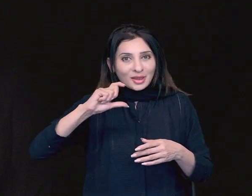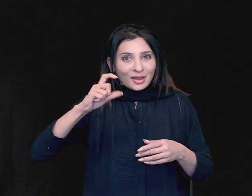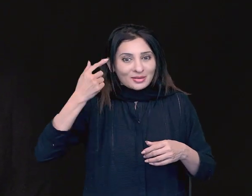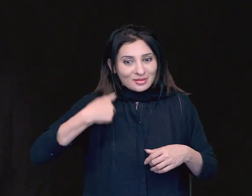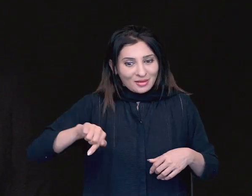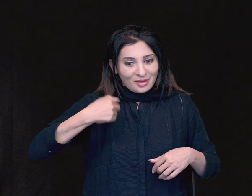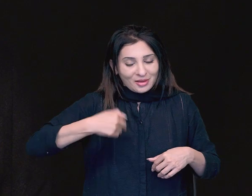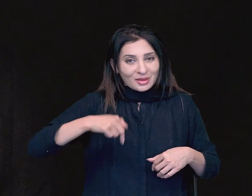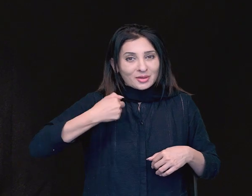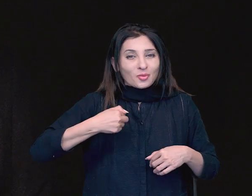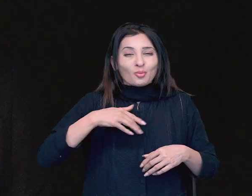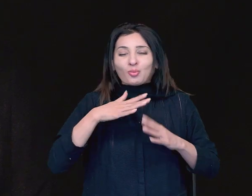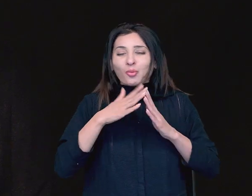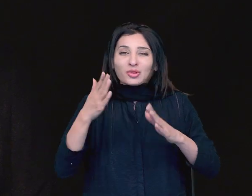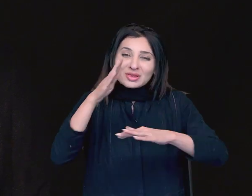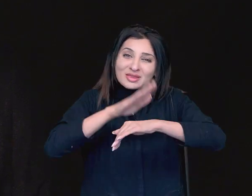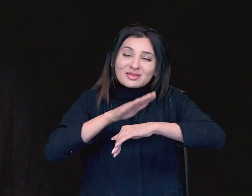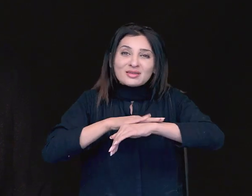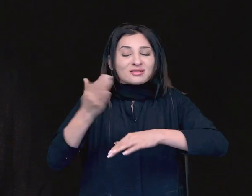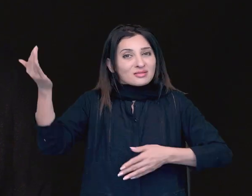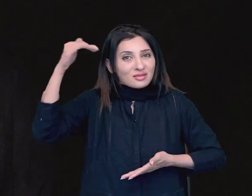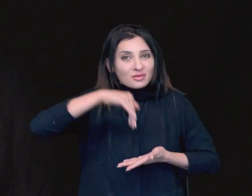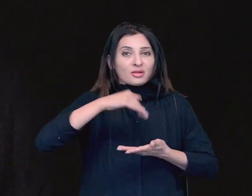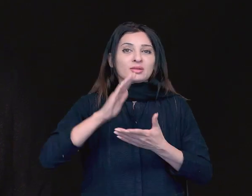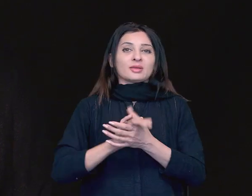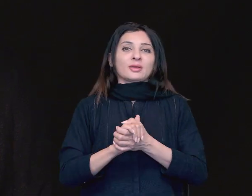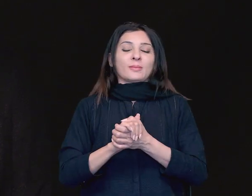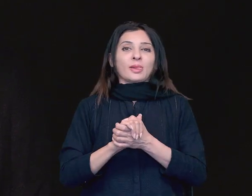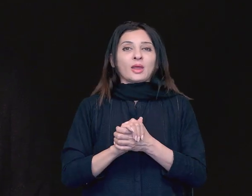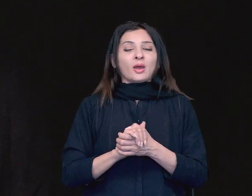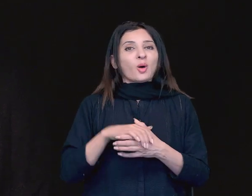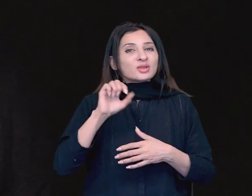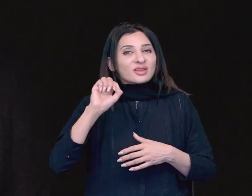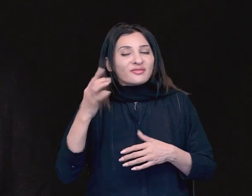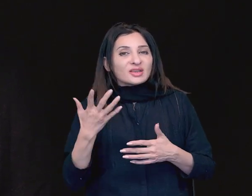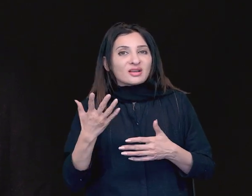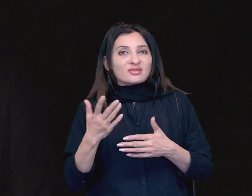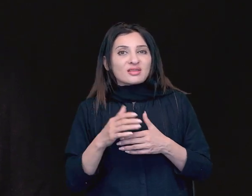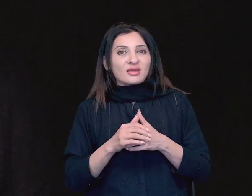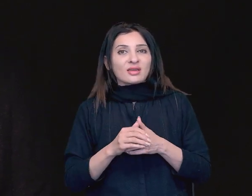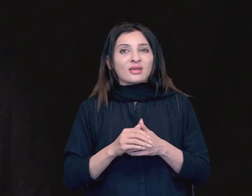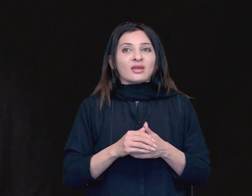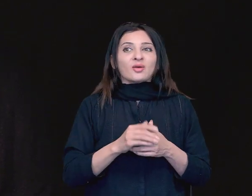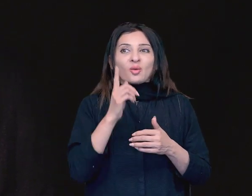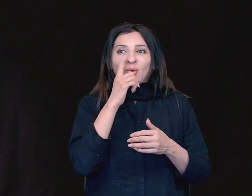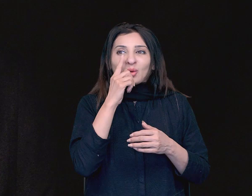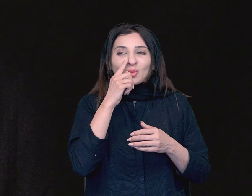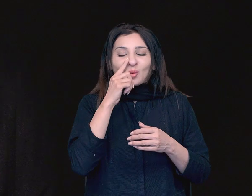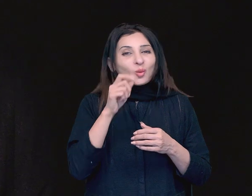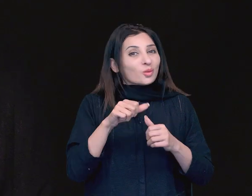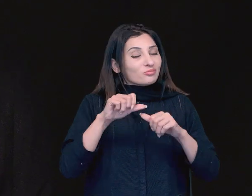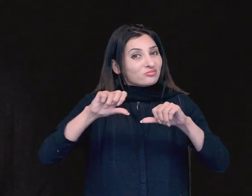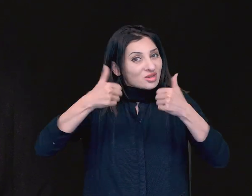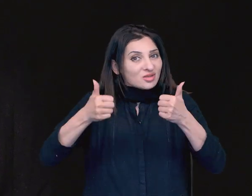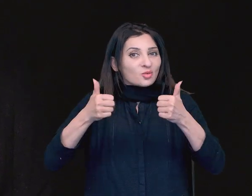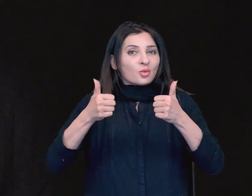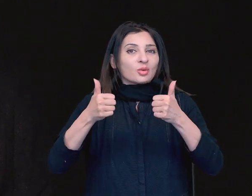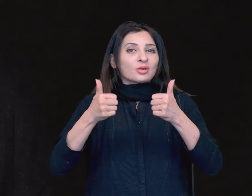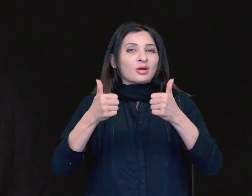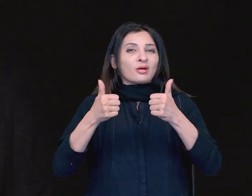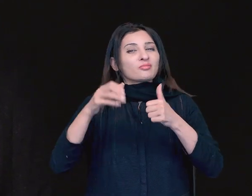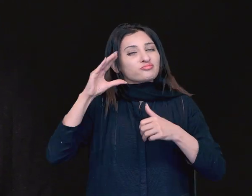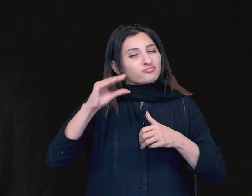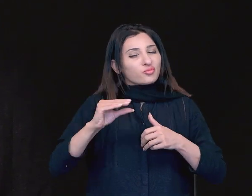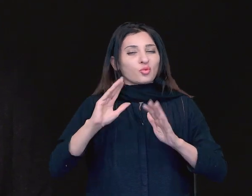जो है उसके चांसेस कम होते हैं। अभी भी तकरीबन हर साल 40,000 औरतें ब्रेस्ट कैंसर से